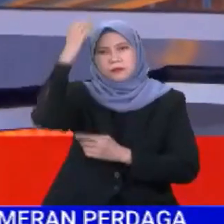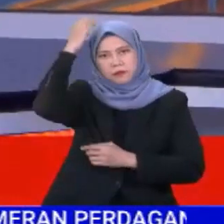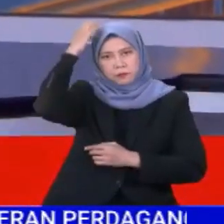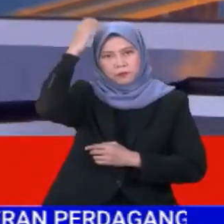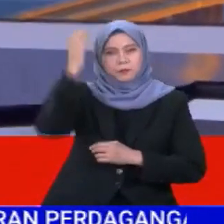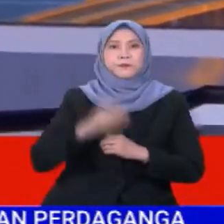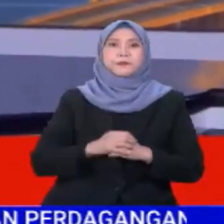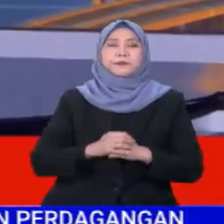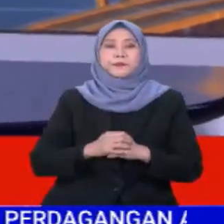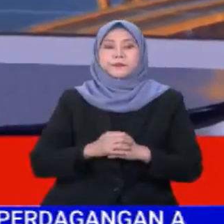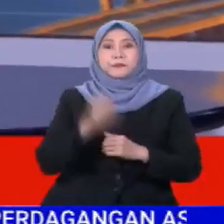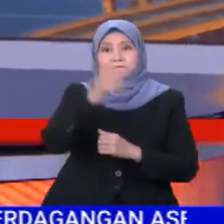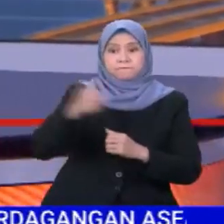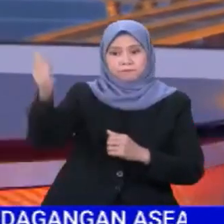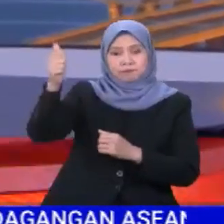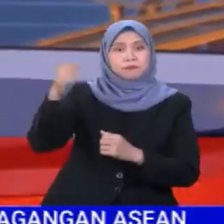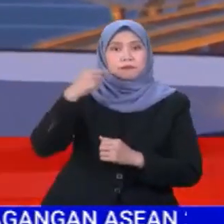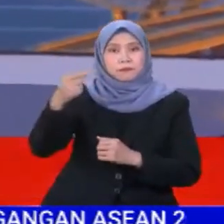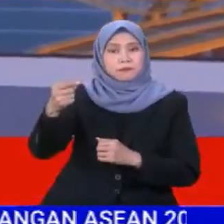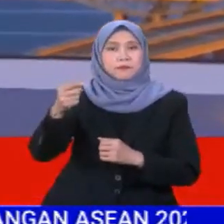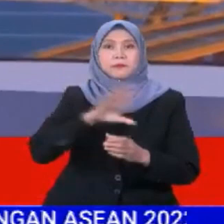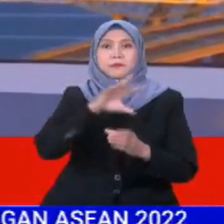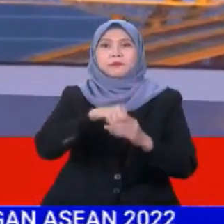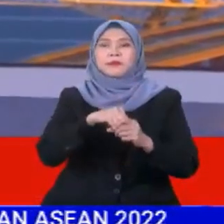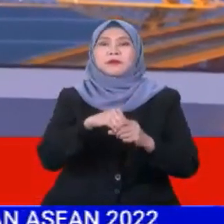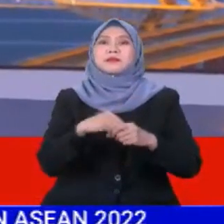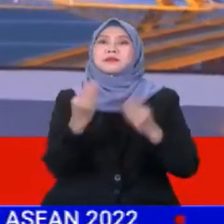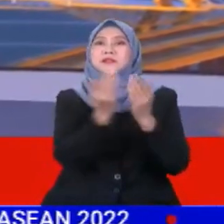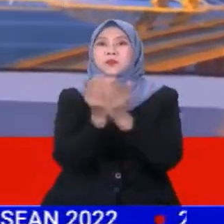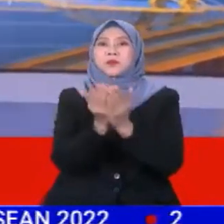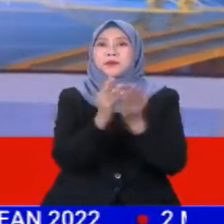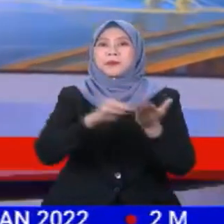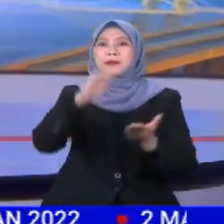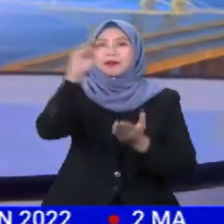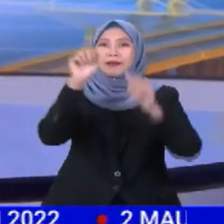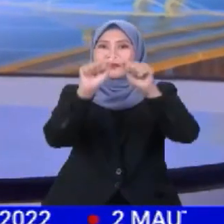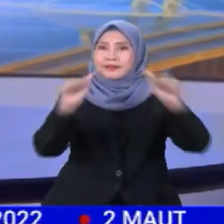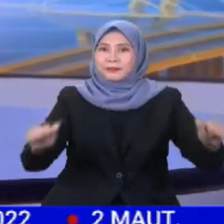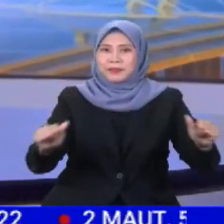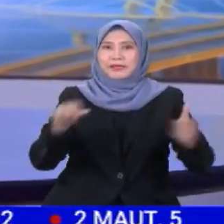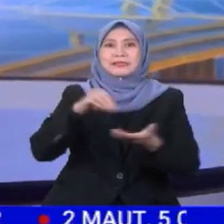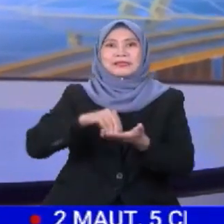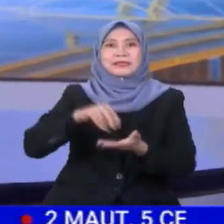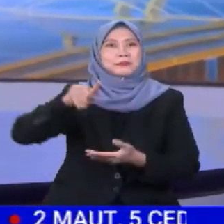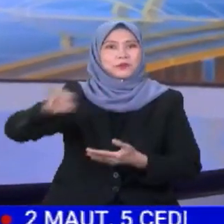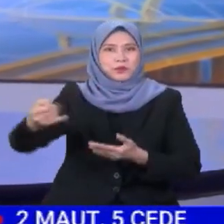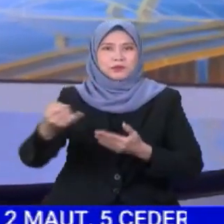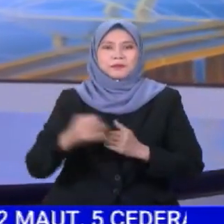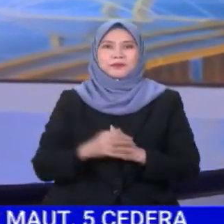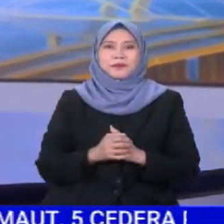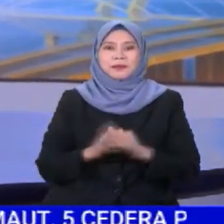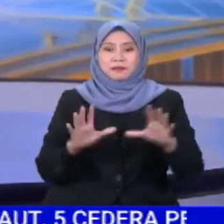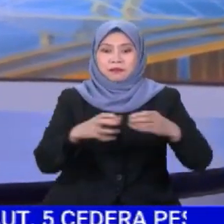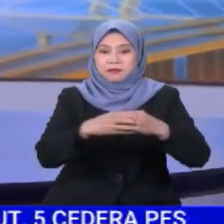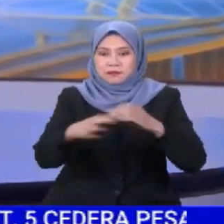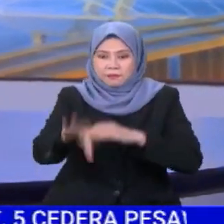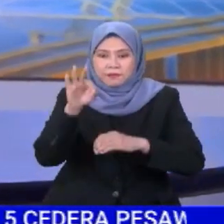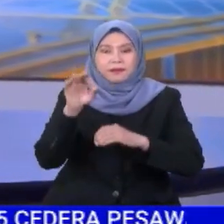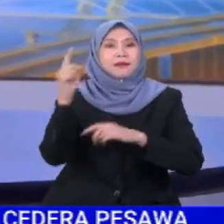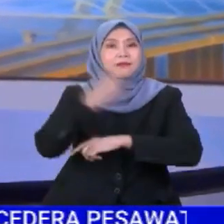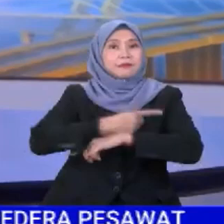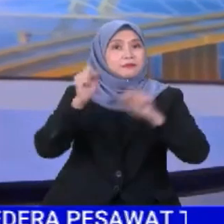dataukt.ac.id Ngadiman berkata ia membabitkan sebuah sekolah menengah berasrama di kelas tadi kesan